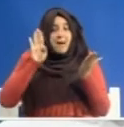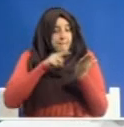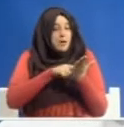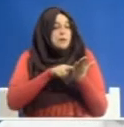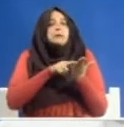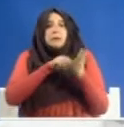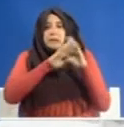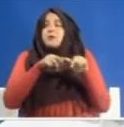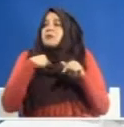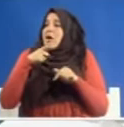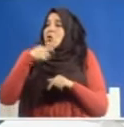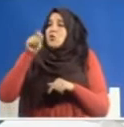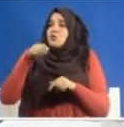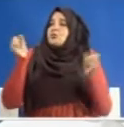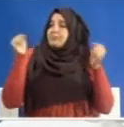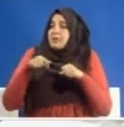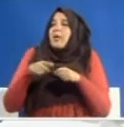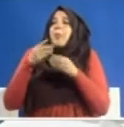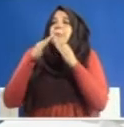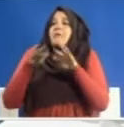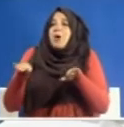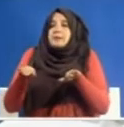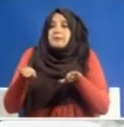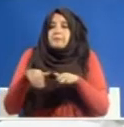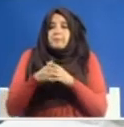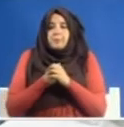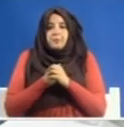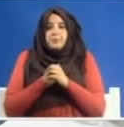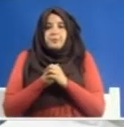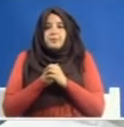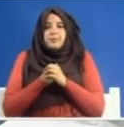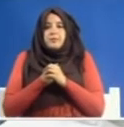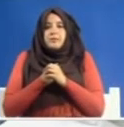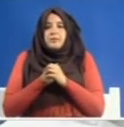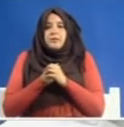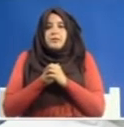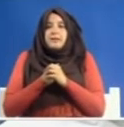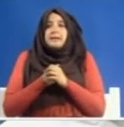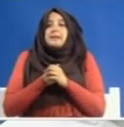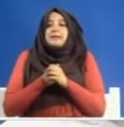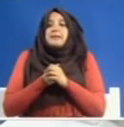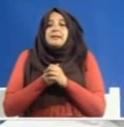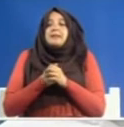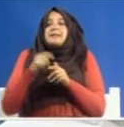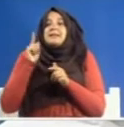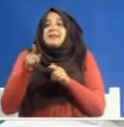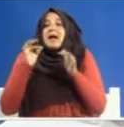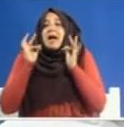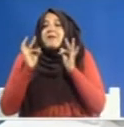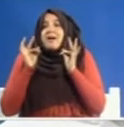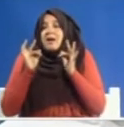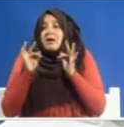من معطيات. فمما قلناه في لقائنا السابق بأن القضية